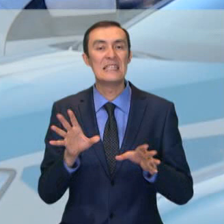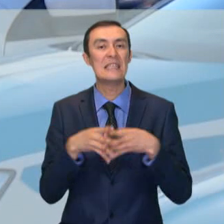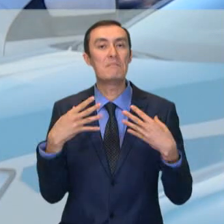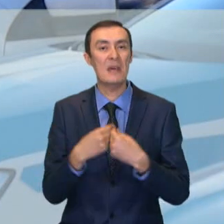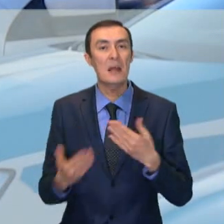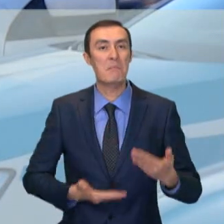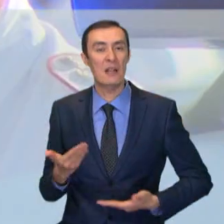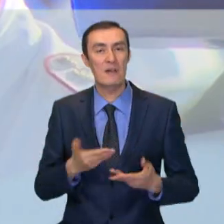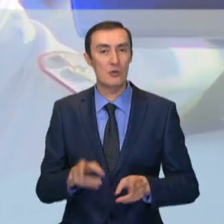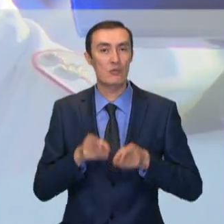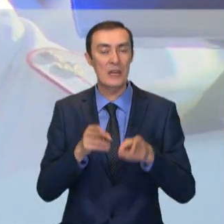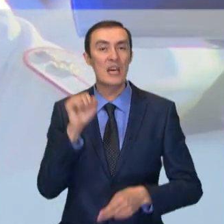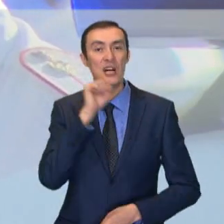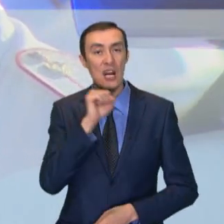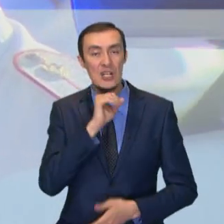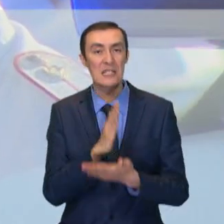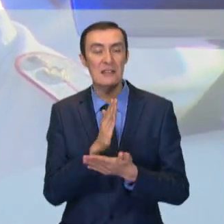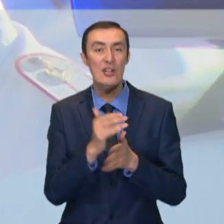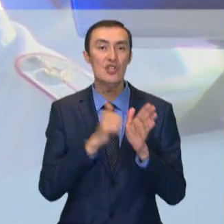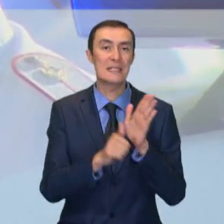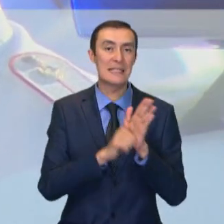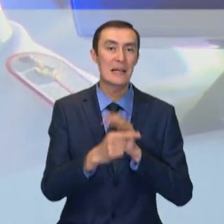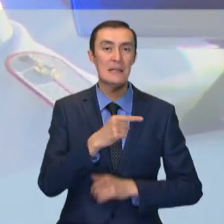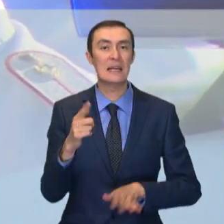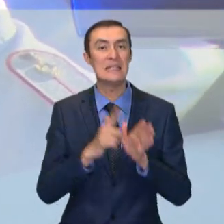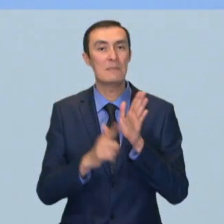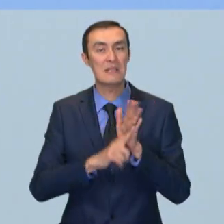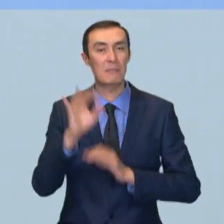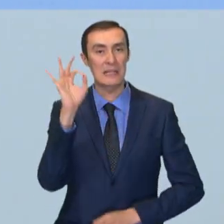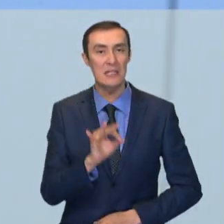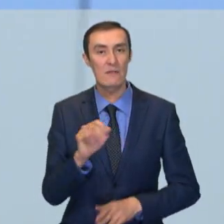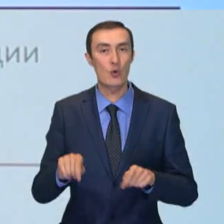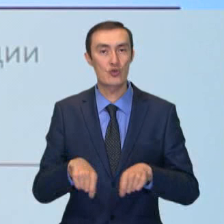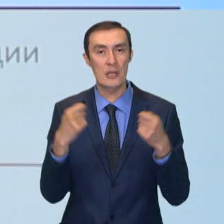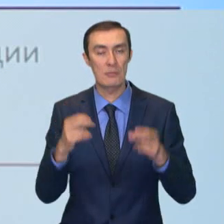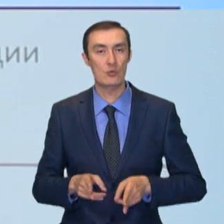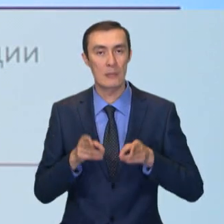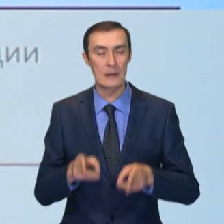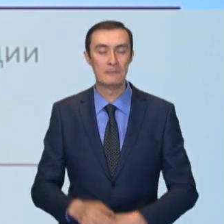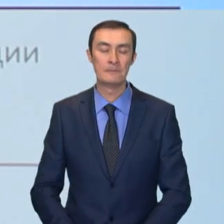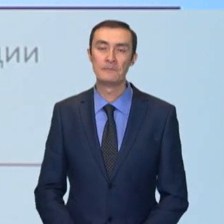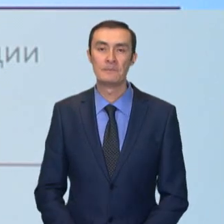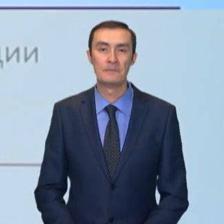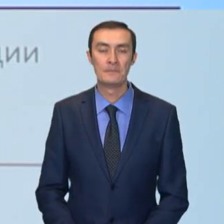преступлений. Кражи составляют 60-70% всех нарушений.